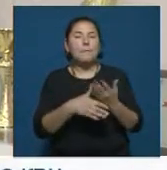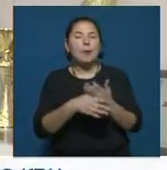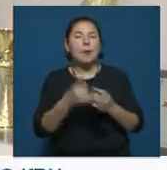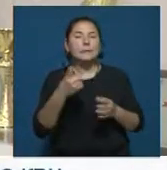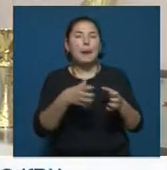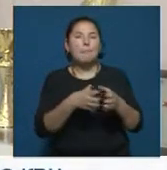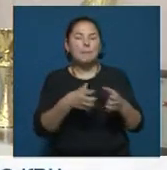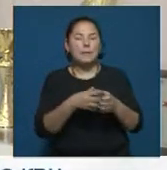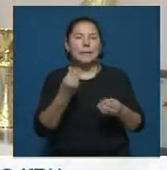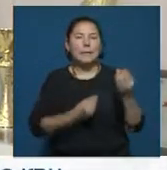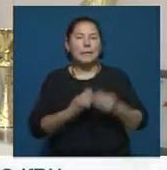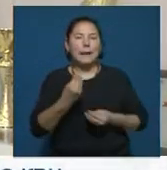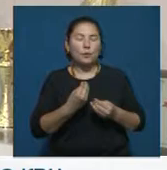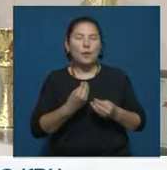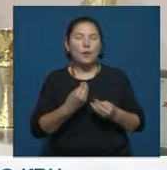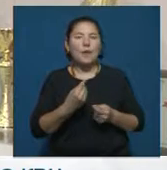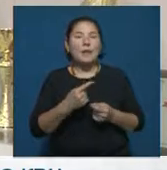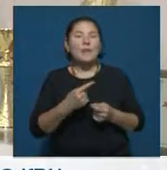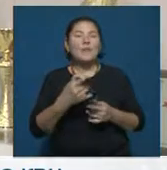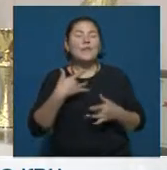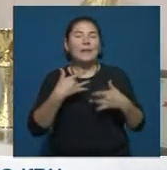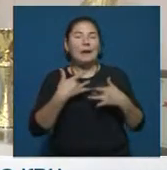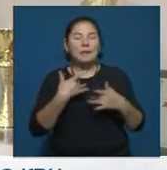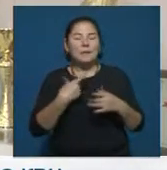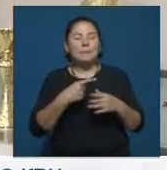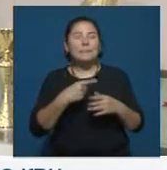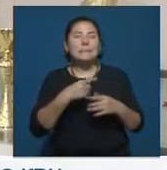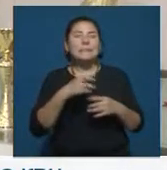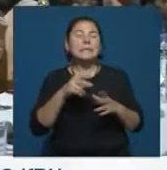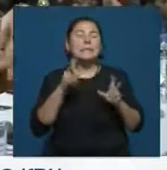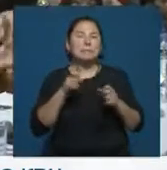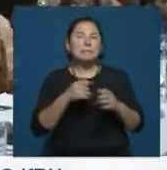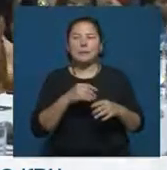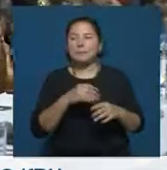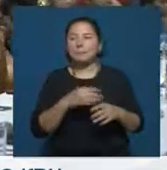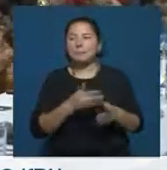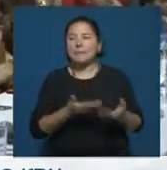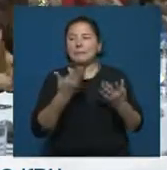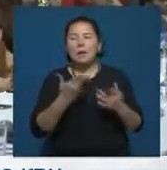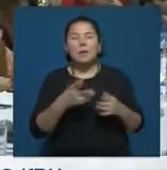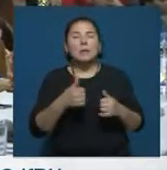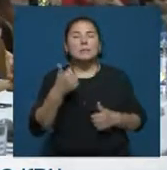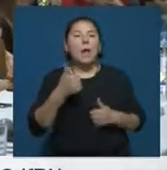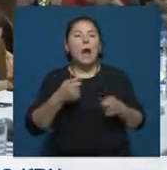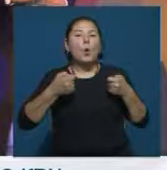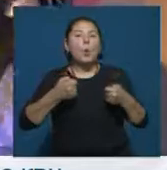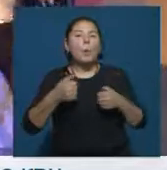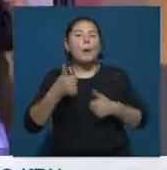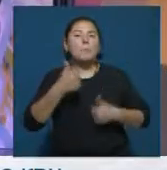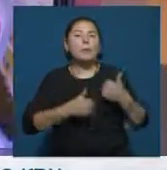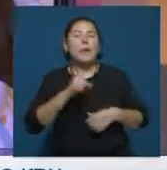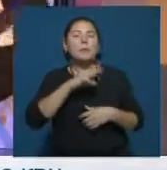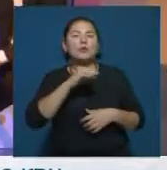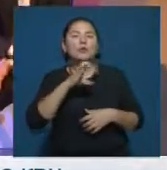одной из команд. Играю в постановке. Затрагиваем проблемные социальные темы. За кубок боролись такие команды, как